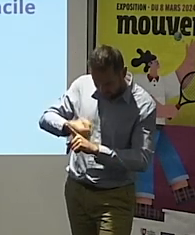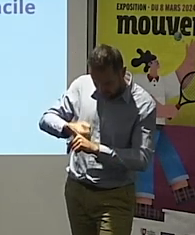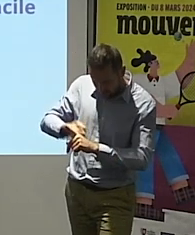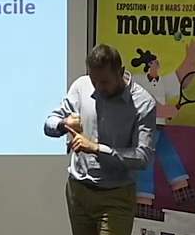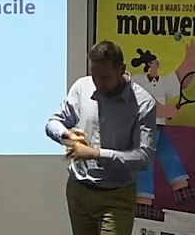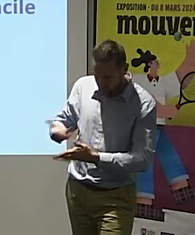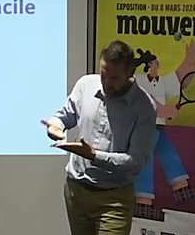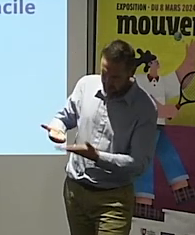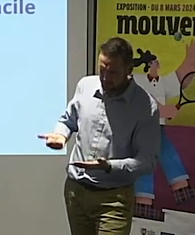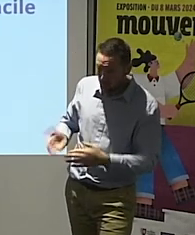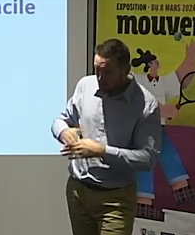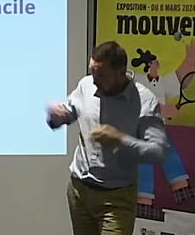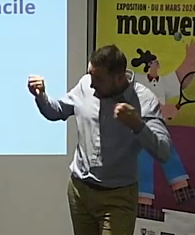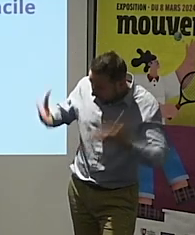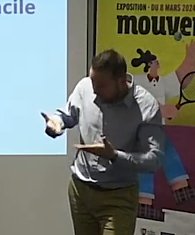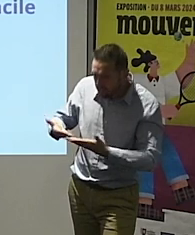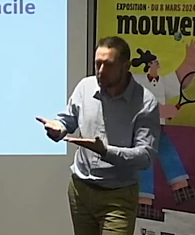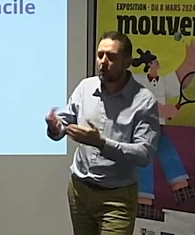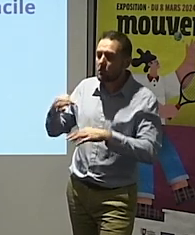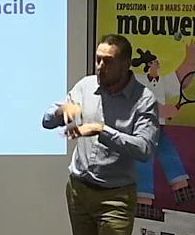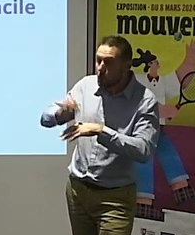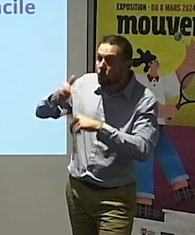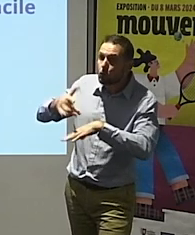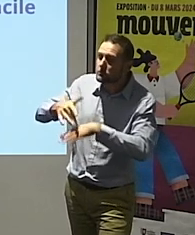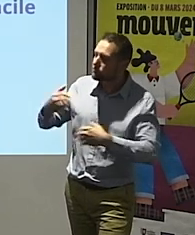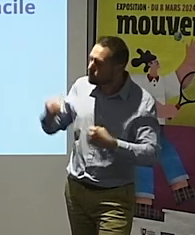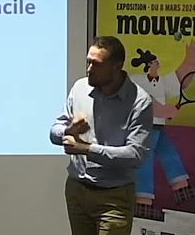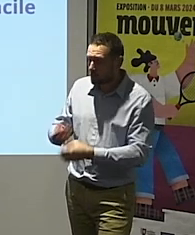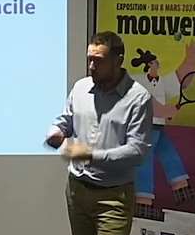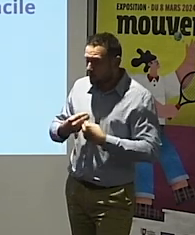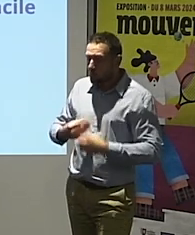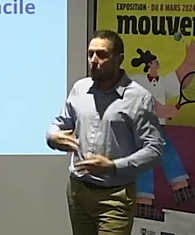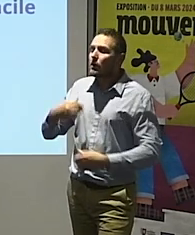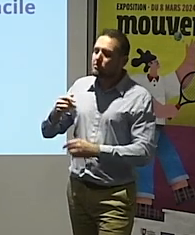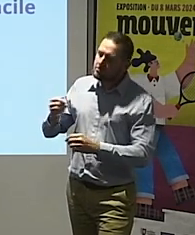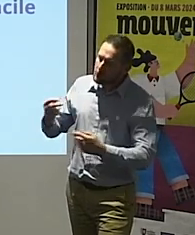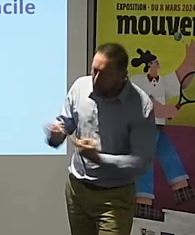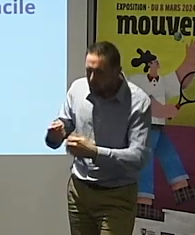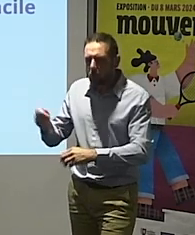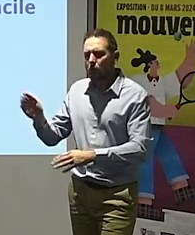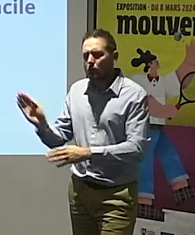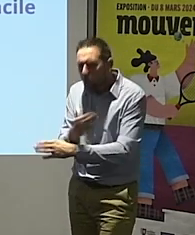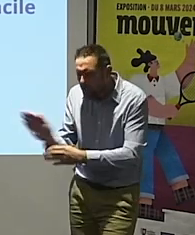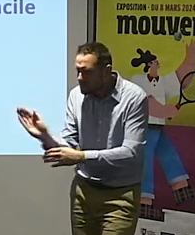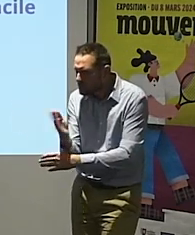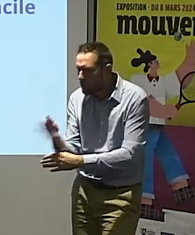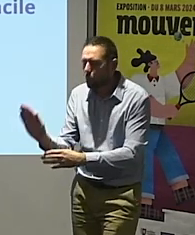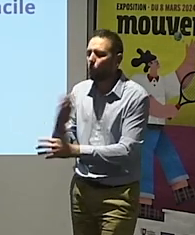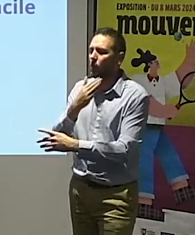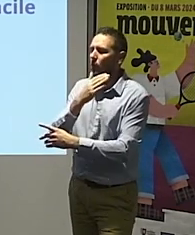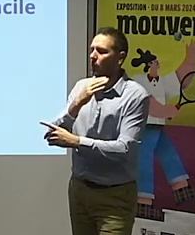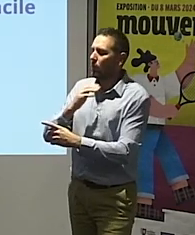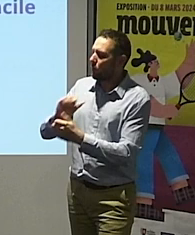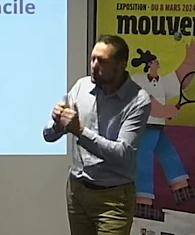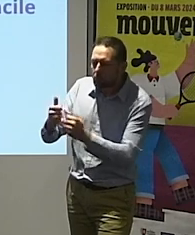arrive, eh ben, je suis obligé d'arrêter. Donc je suis obligé, et là, pour te répondre, là,